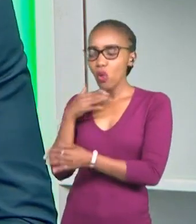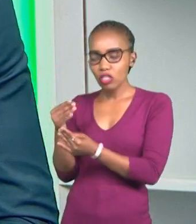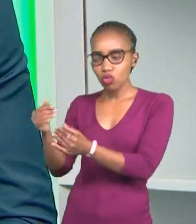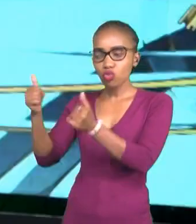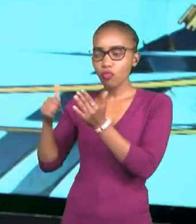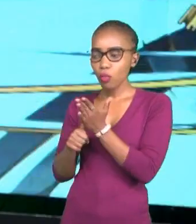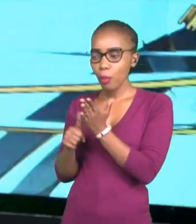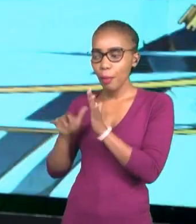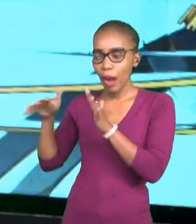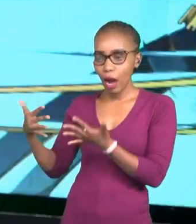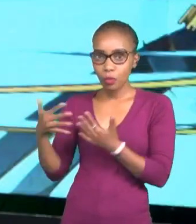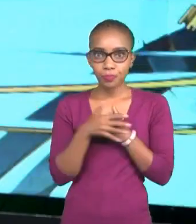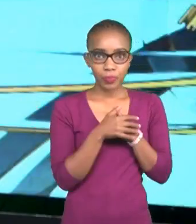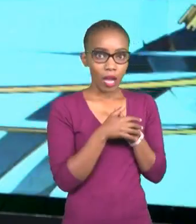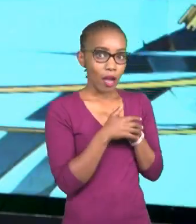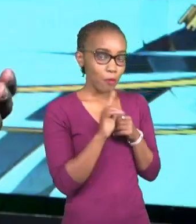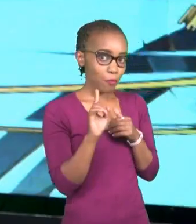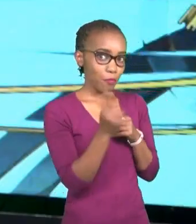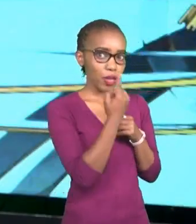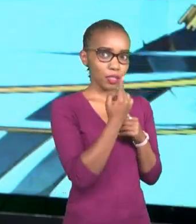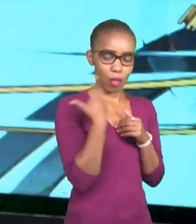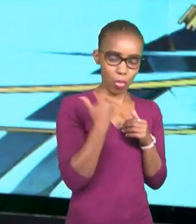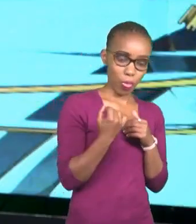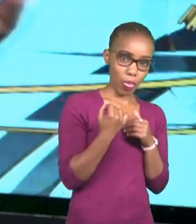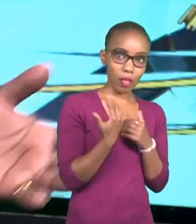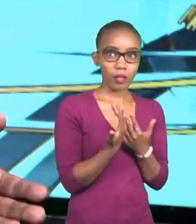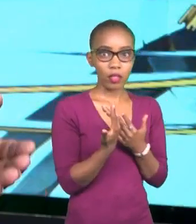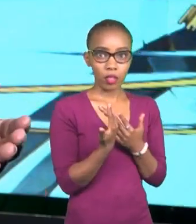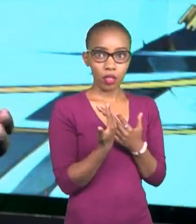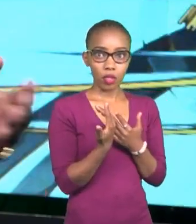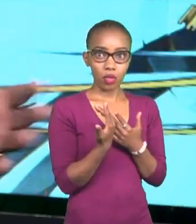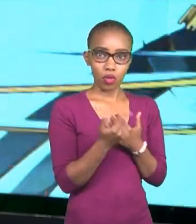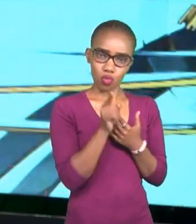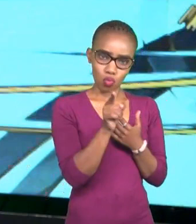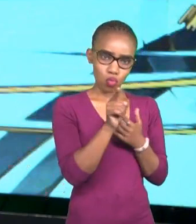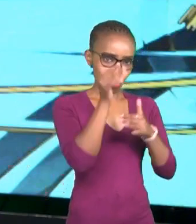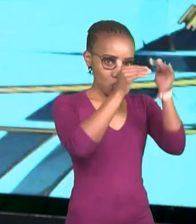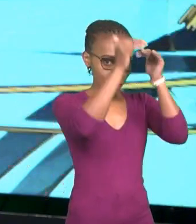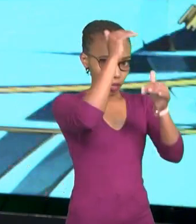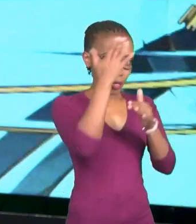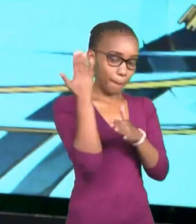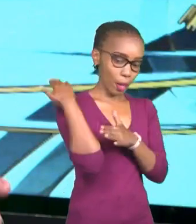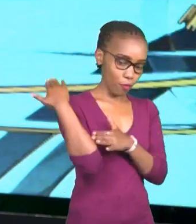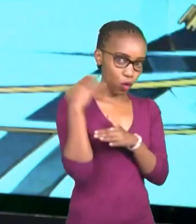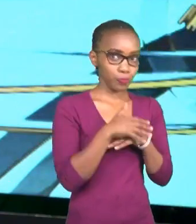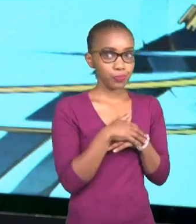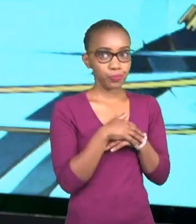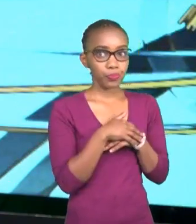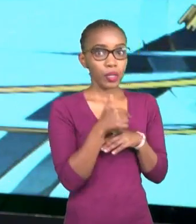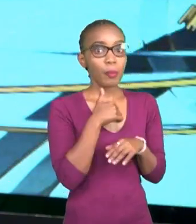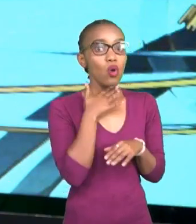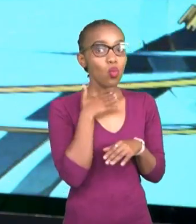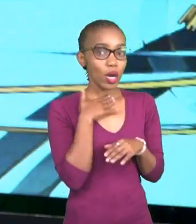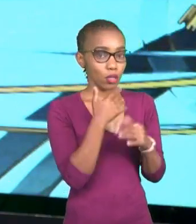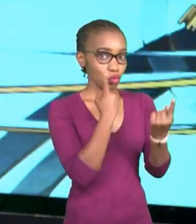hilo? Kitu ya kwanza Chacha, ningetaka kukuambia juzi tu wewe mwenyewe ulikuwa university, ulikuwa chuo kikuu. Mimi ningetaka kuambia Wakenya ambao